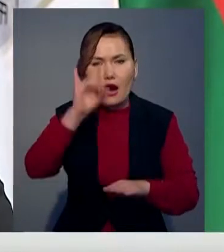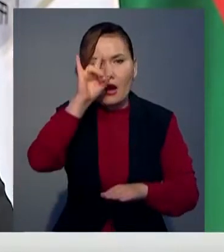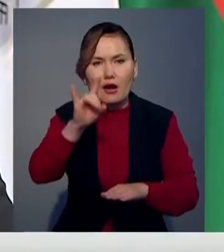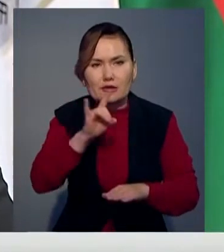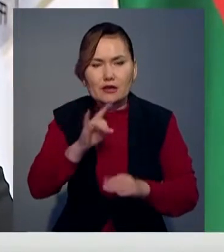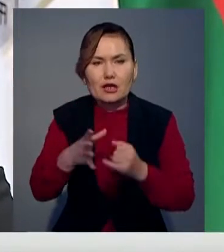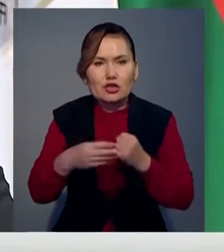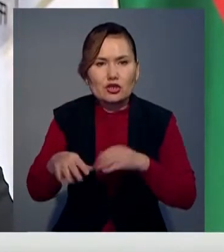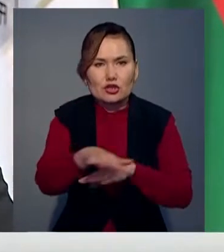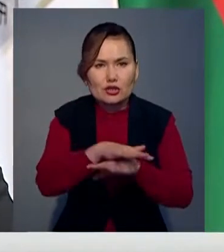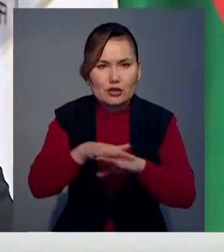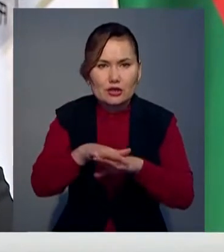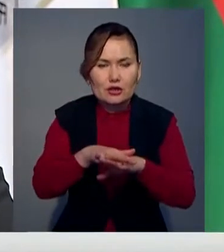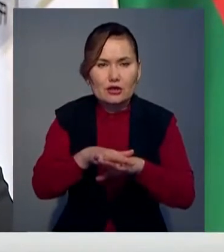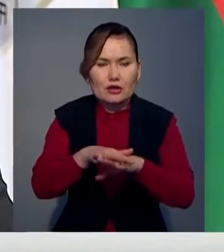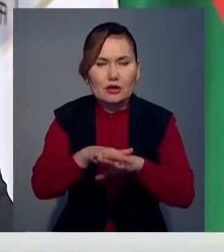Қазақстанның жерінде